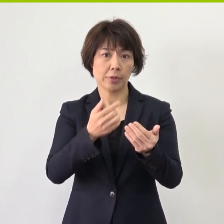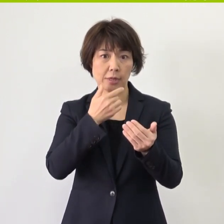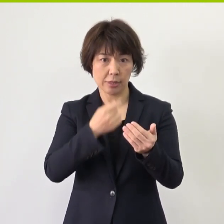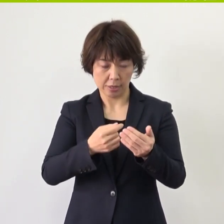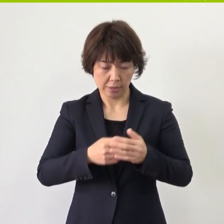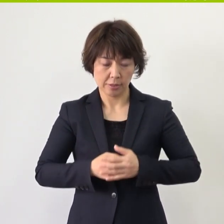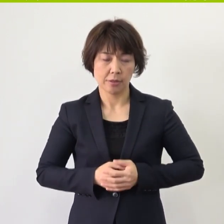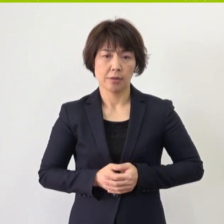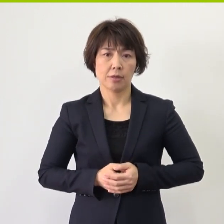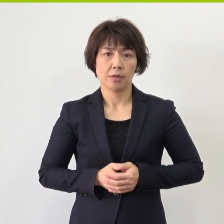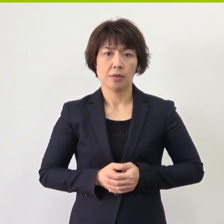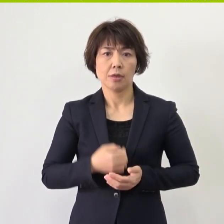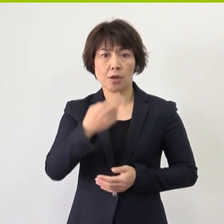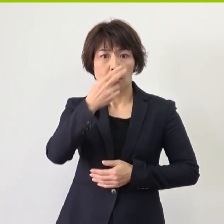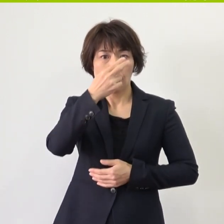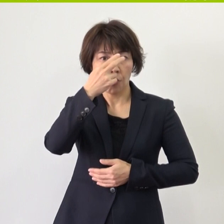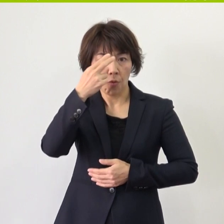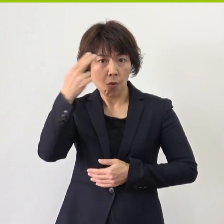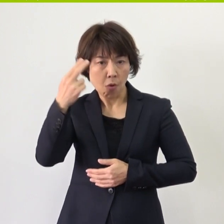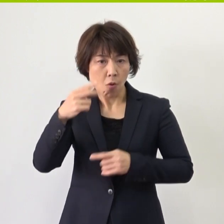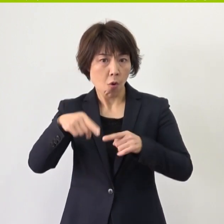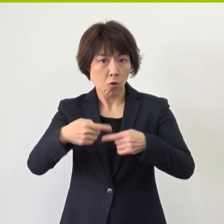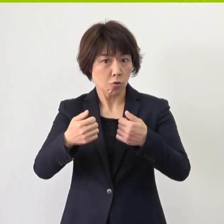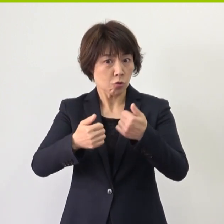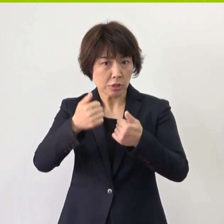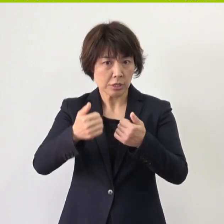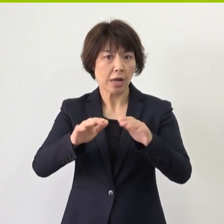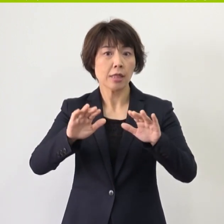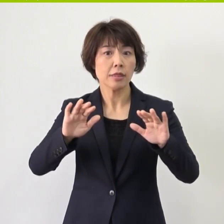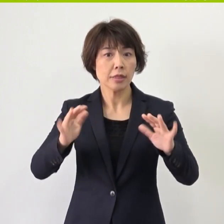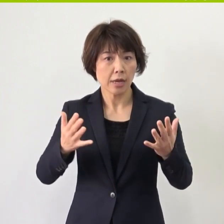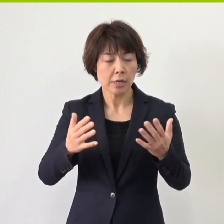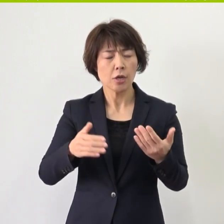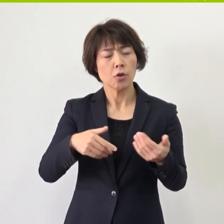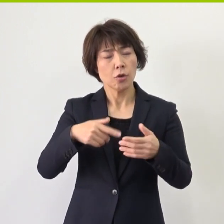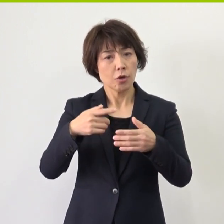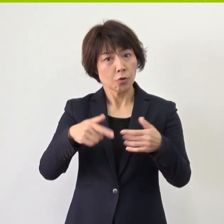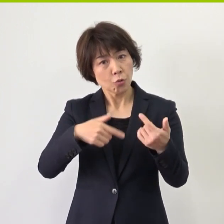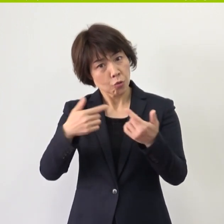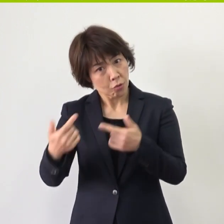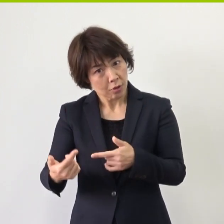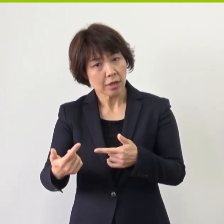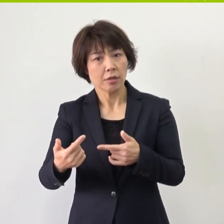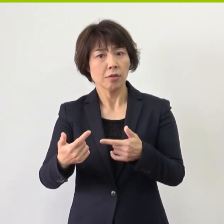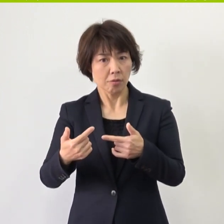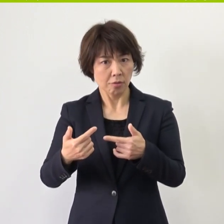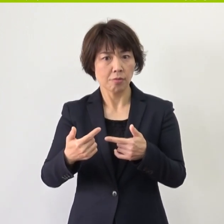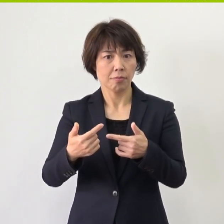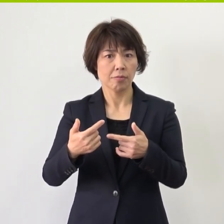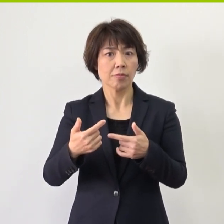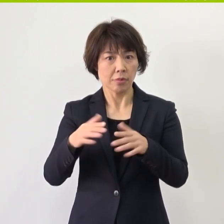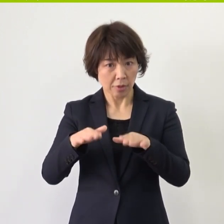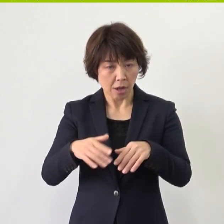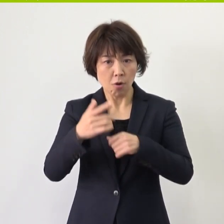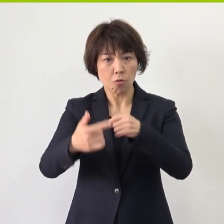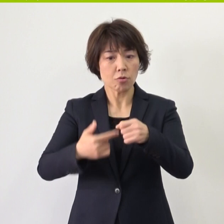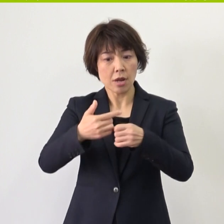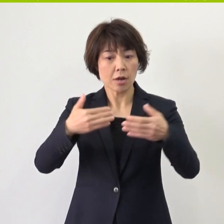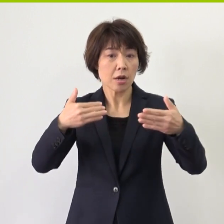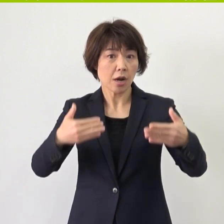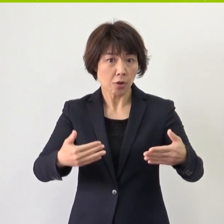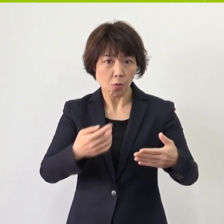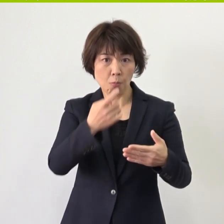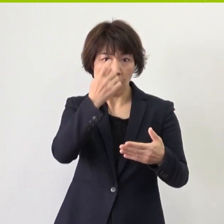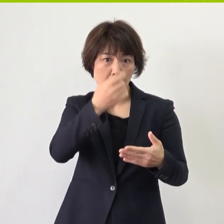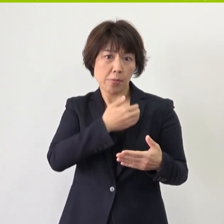。高校入試がないゆとりを持った6年間の連続した学